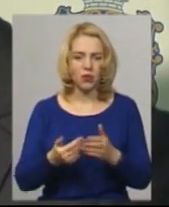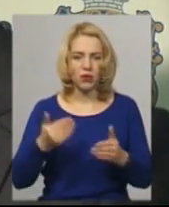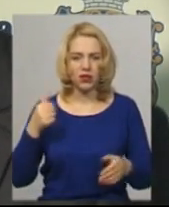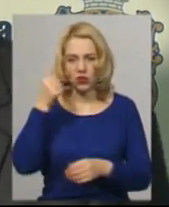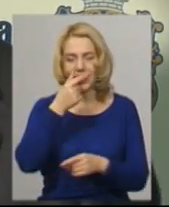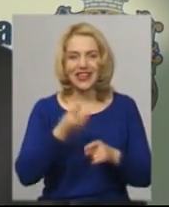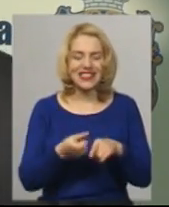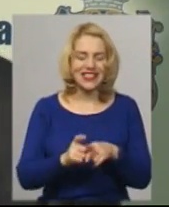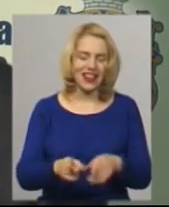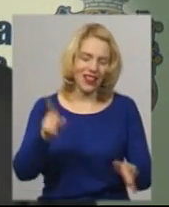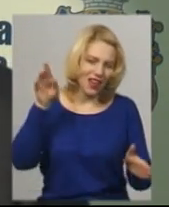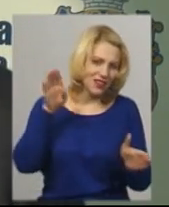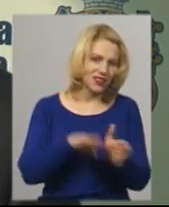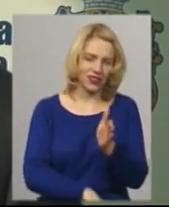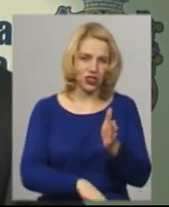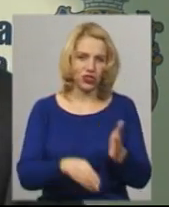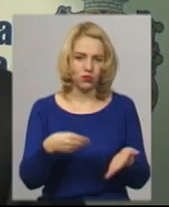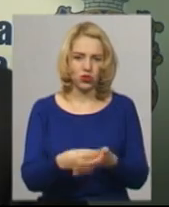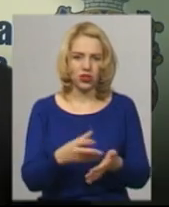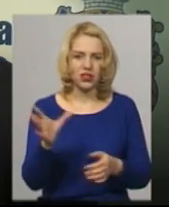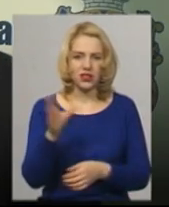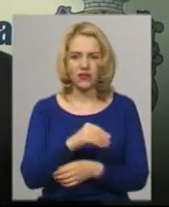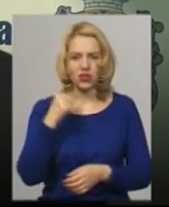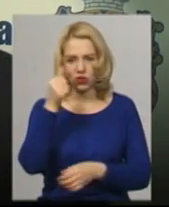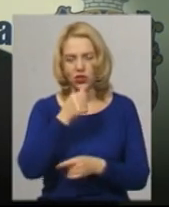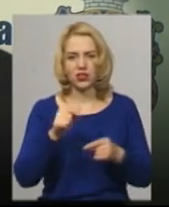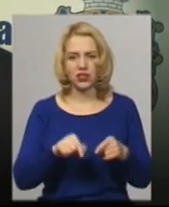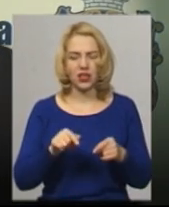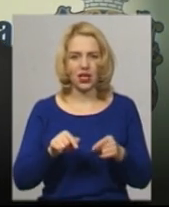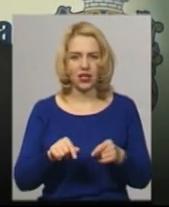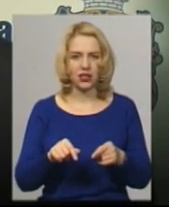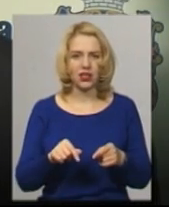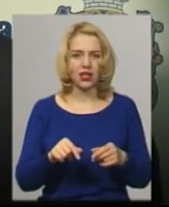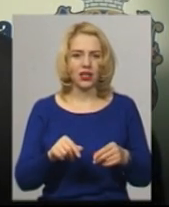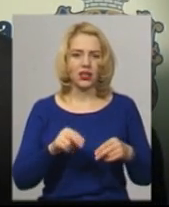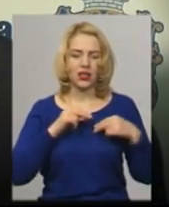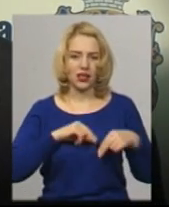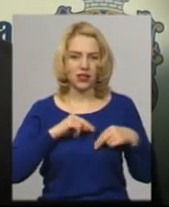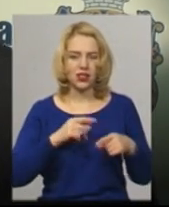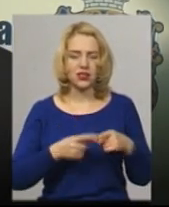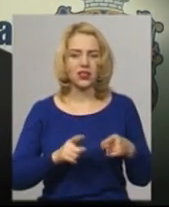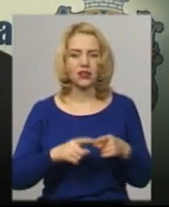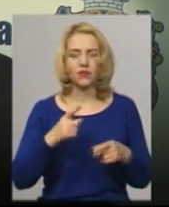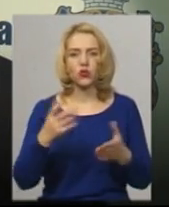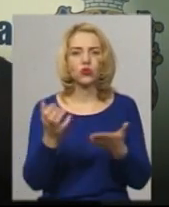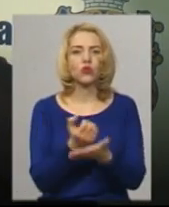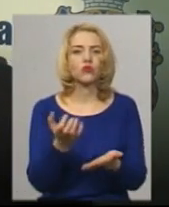Це найгірший бюджет за всі роки цієї каденції. Перше, на що звертаю увагу, звичайно ж, це